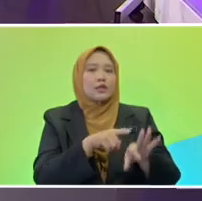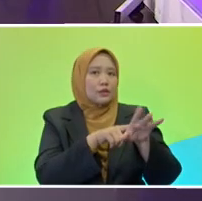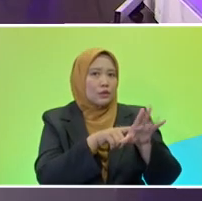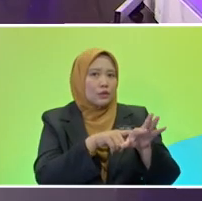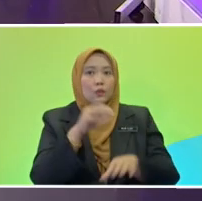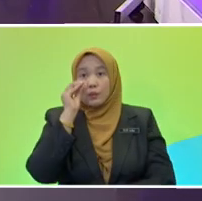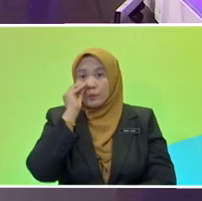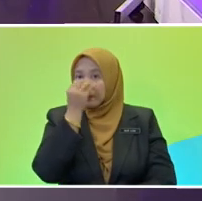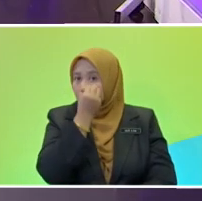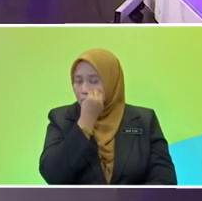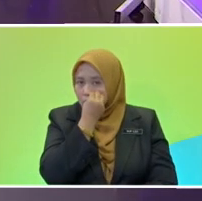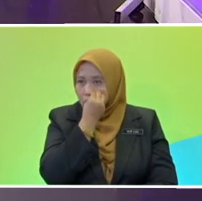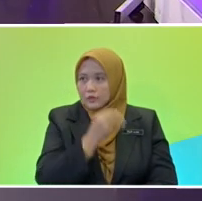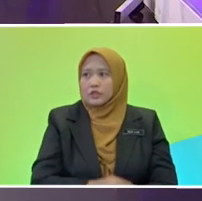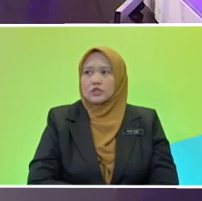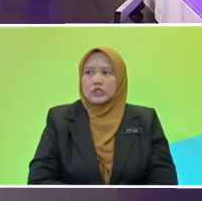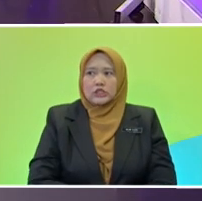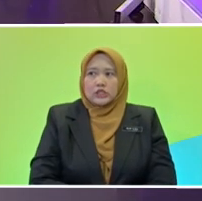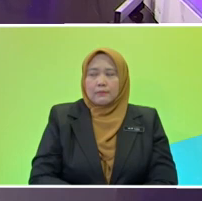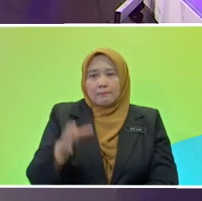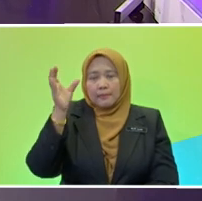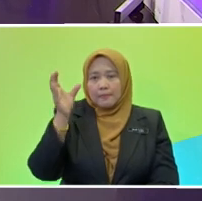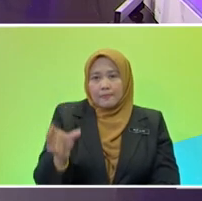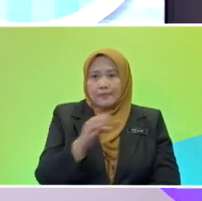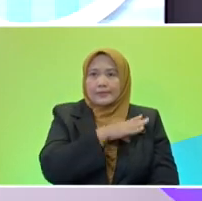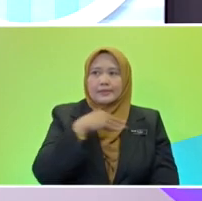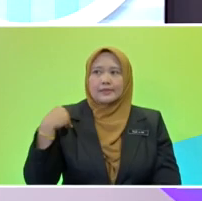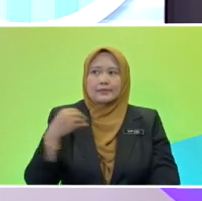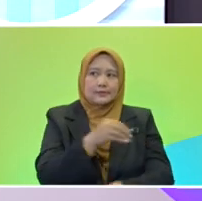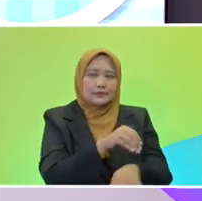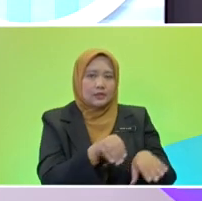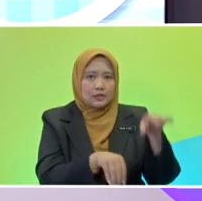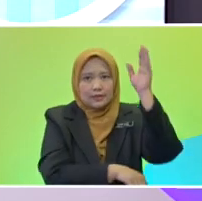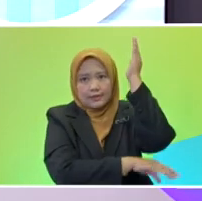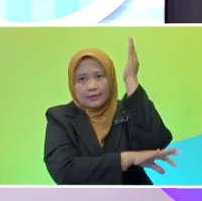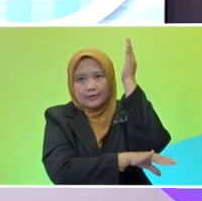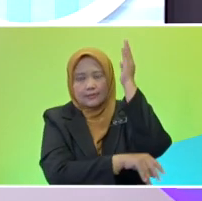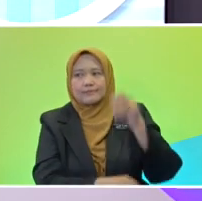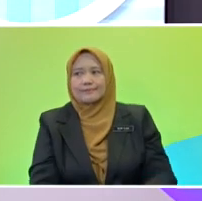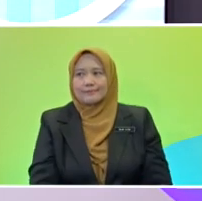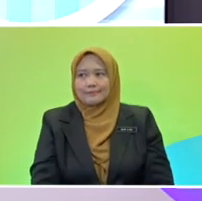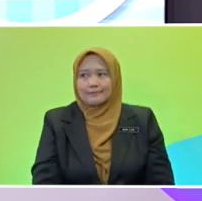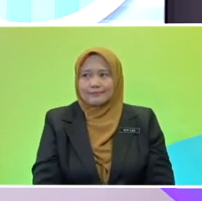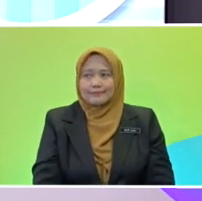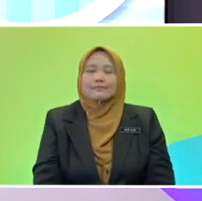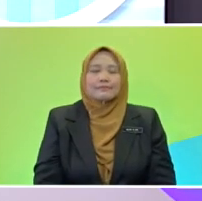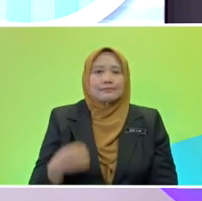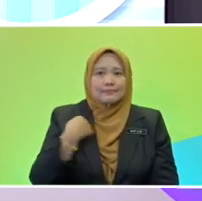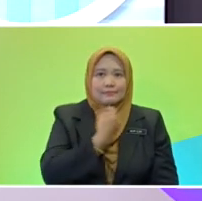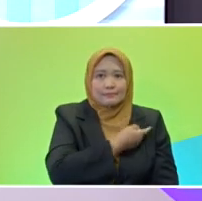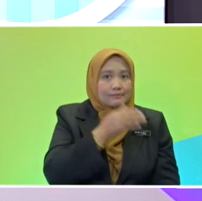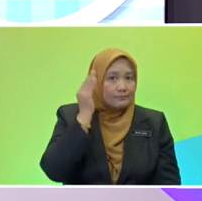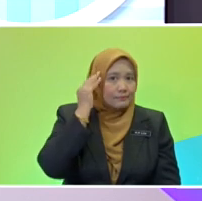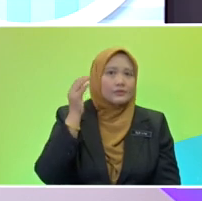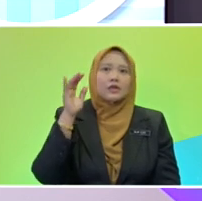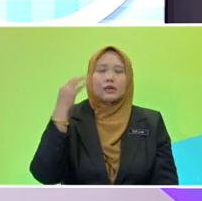jadi yang kita boleh lihat kesimpulan kecil ataupun masih kecil boleh buat ada empat bagian utama